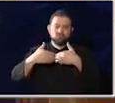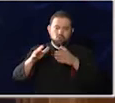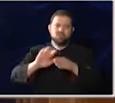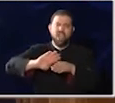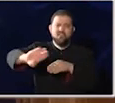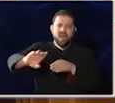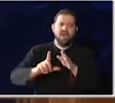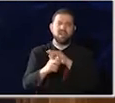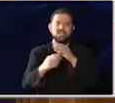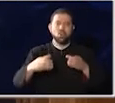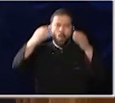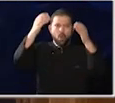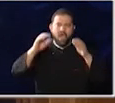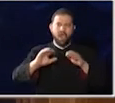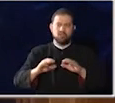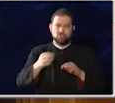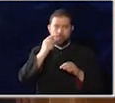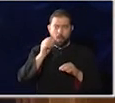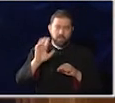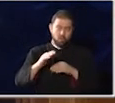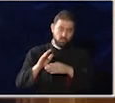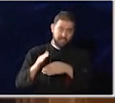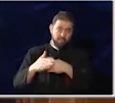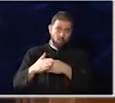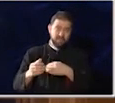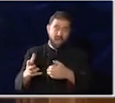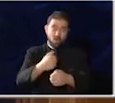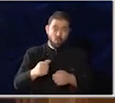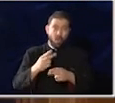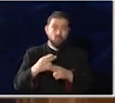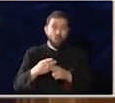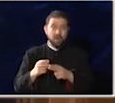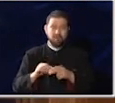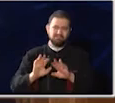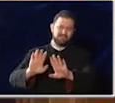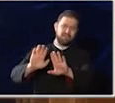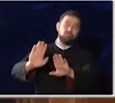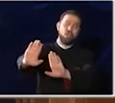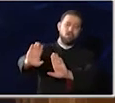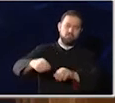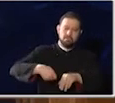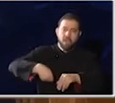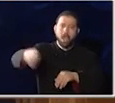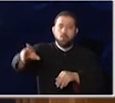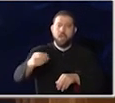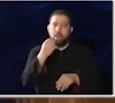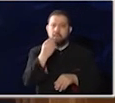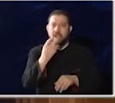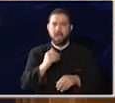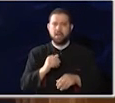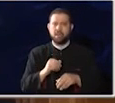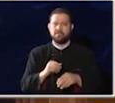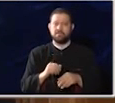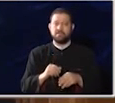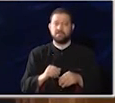se ferea, le puneau mâncarea într-un loc, se îndepărtau cei care le aduceau mâncarea. Și nu vorbim mâncarea neapărat și... de leproșii din sânul